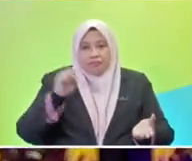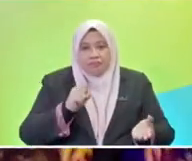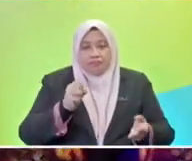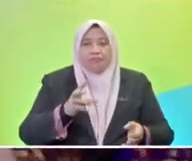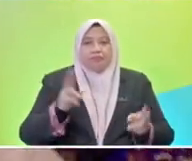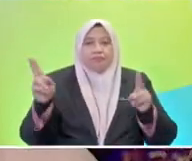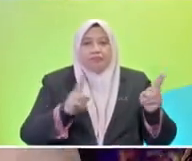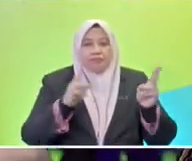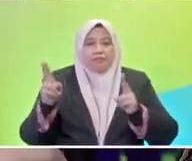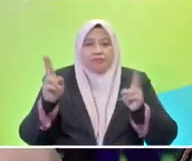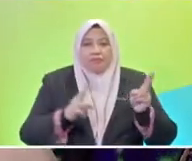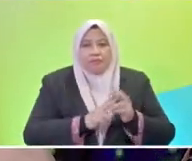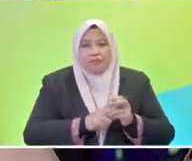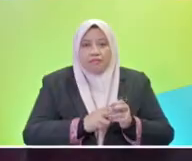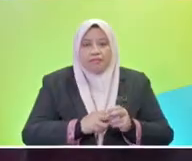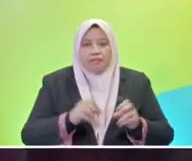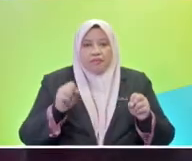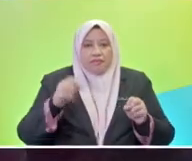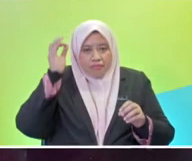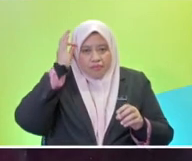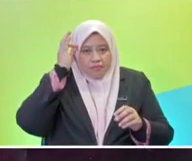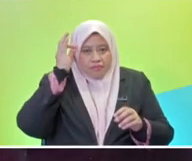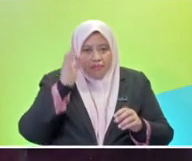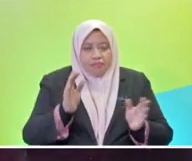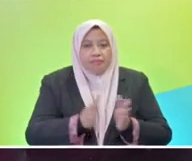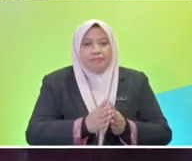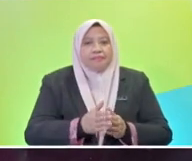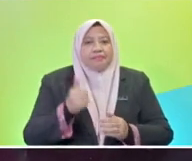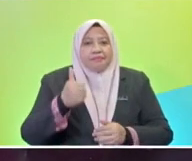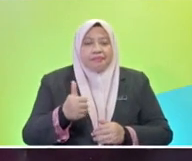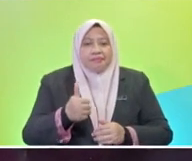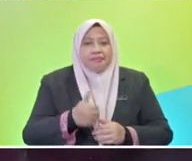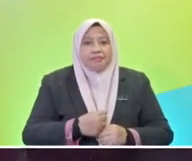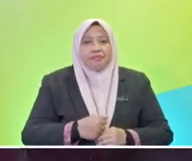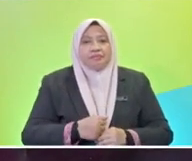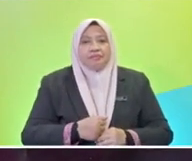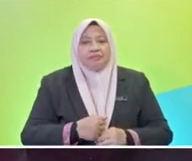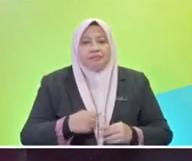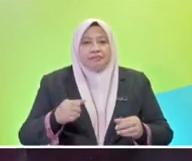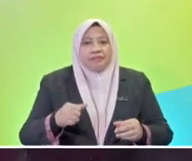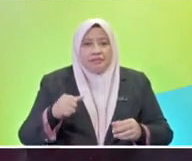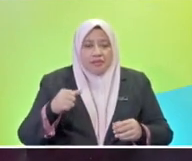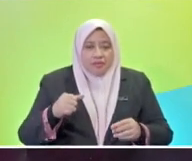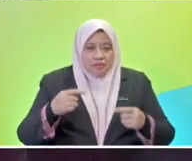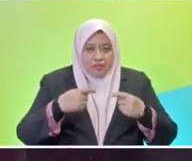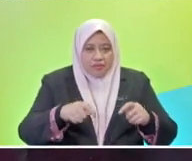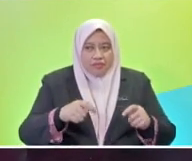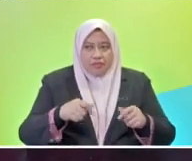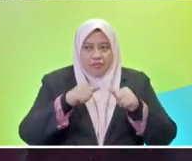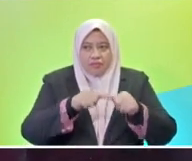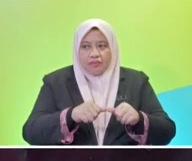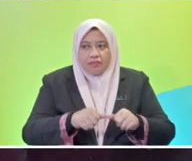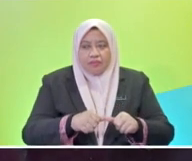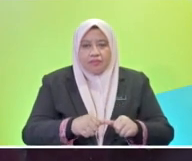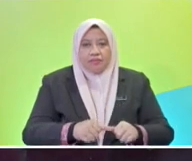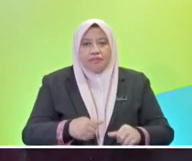tu? Pandai fikir dah. Ada kemahiran menakul. Bagus awak. Cuba tampalkan. Okey, tapi air dia